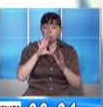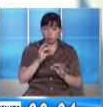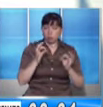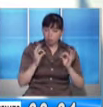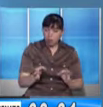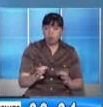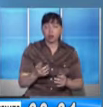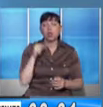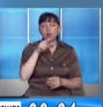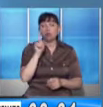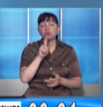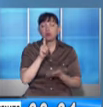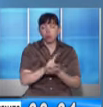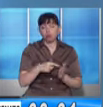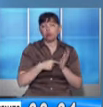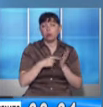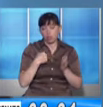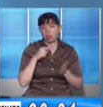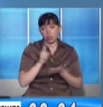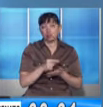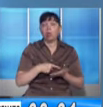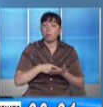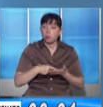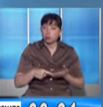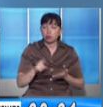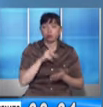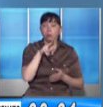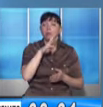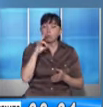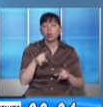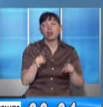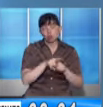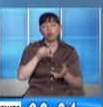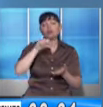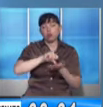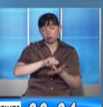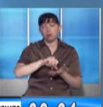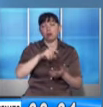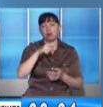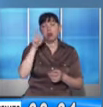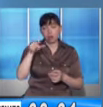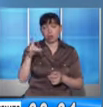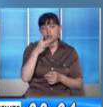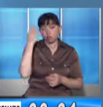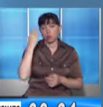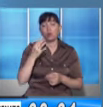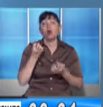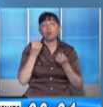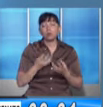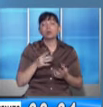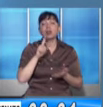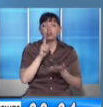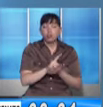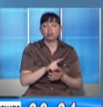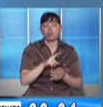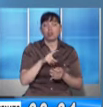categoric. În acea regiune. Ceea ce trebuie să subliniem este că cetățenii din stânga Nistrului, cetățenii Republicii Moldova, au drept de vot, doar că trebuie să și-l